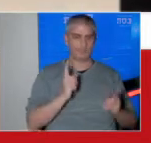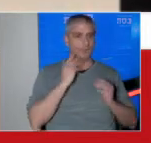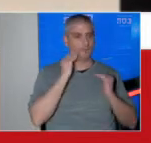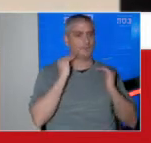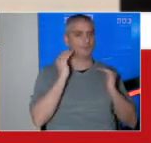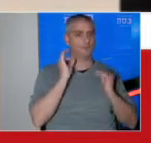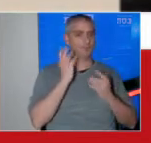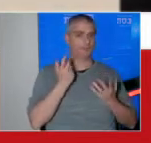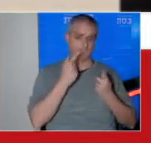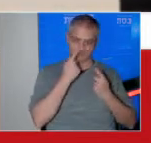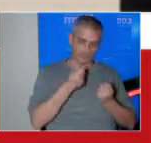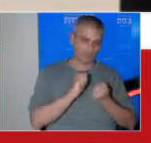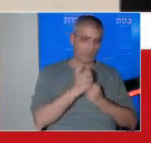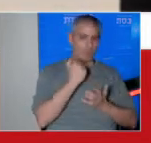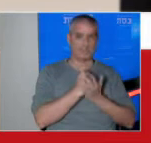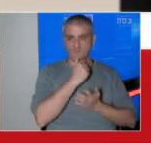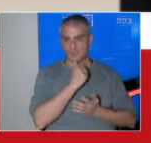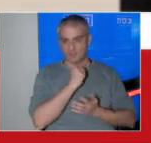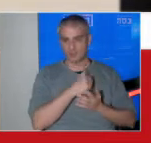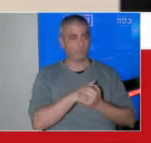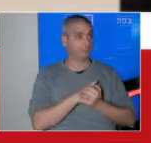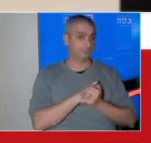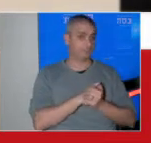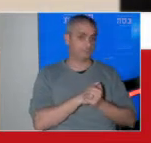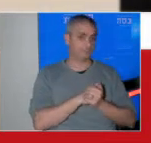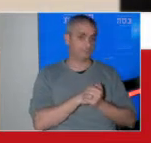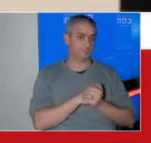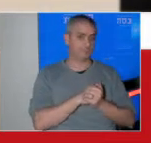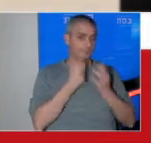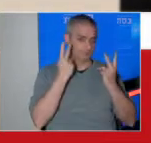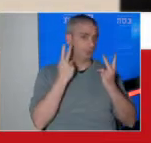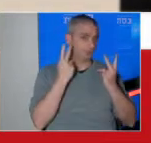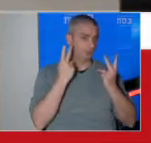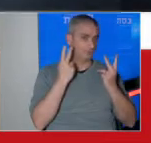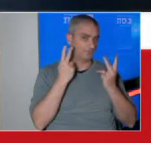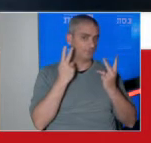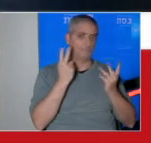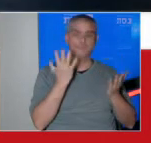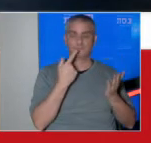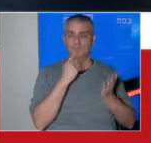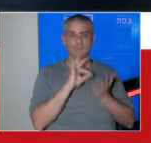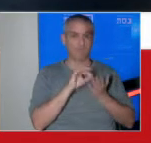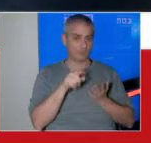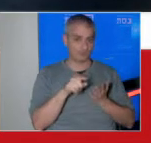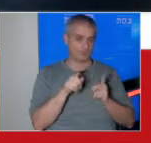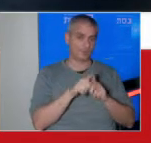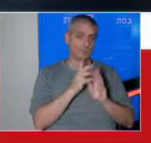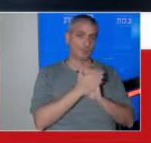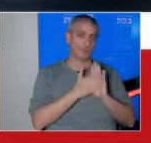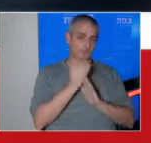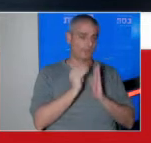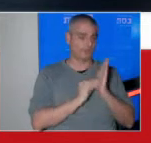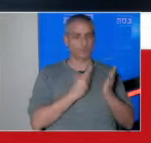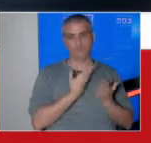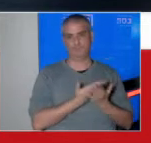של מכריחים או שתו ירוק. אז זהו, אז חשוב באמת, וטוב שציינו את העניין הזה, ובסוף, כמו שאמרת, הנתונים